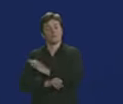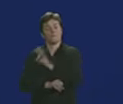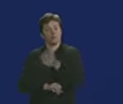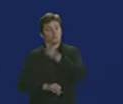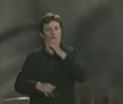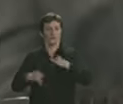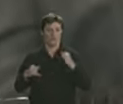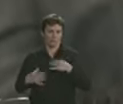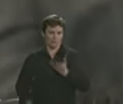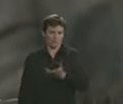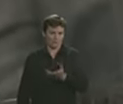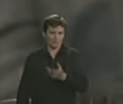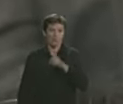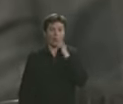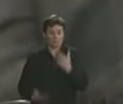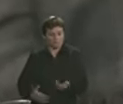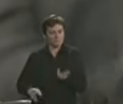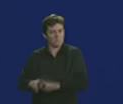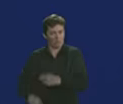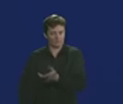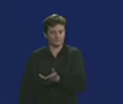homme, mort aujourd'hui,